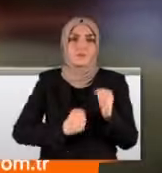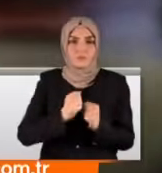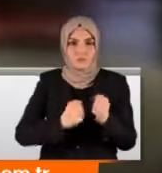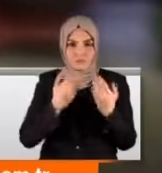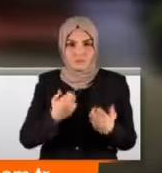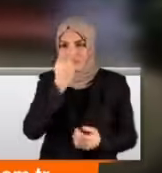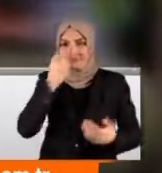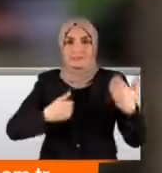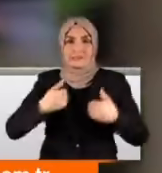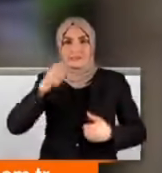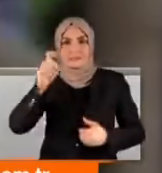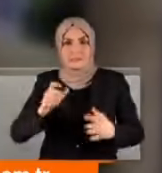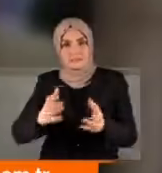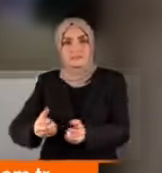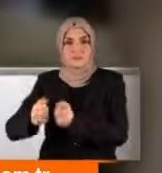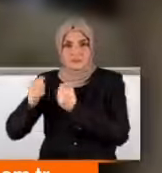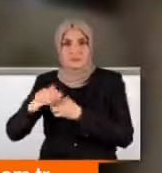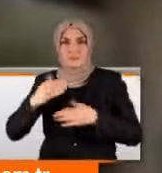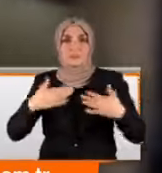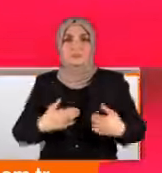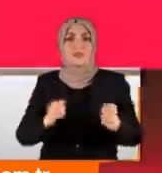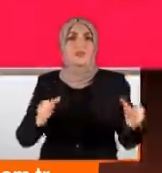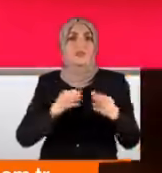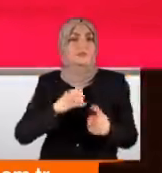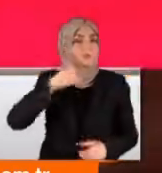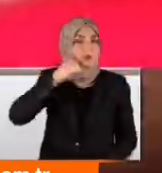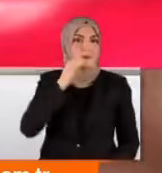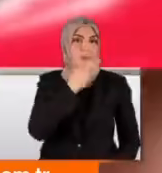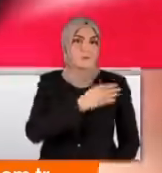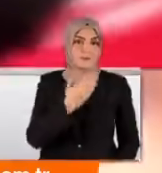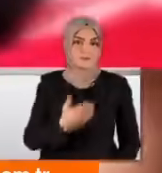yaralıyı çıkardılar Diğer yandan sağlık ekiplerine haber verdiler